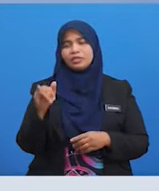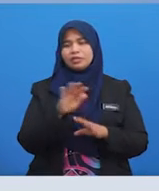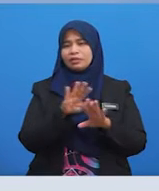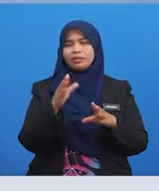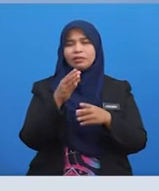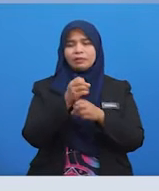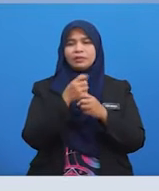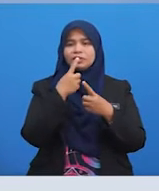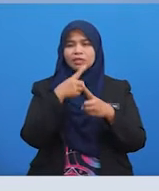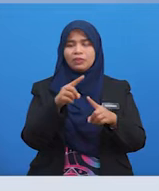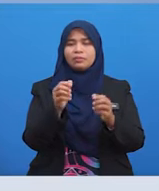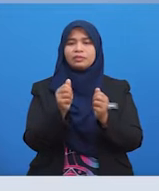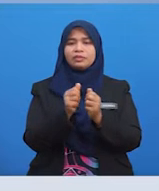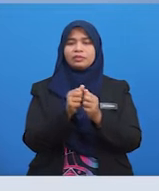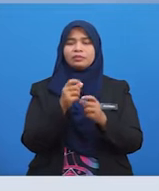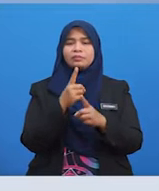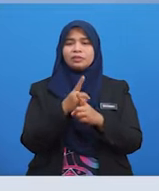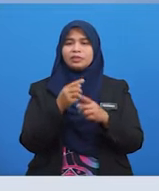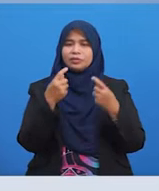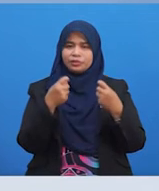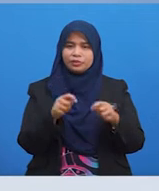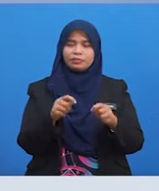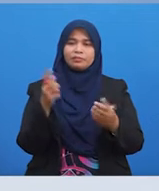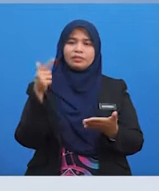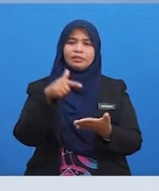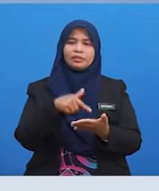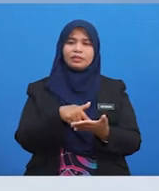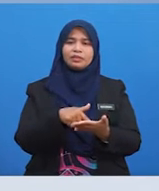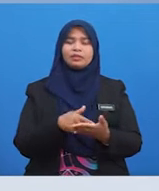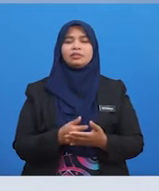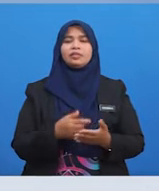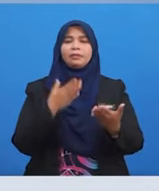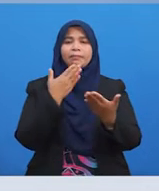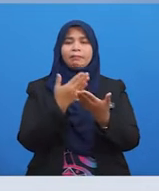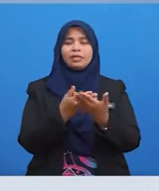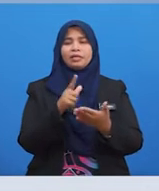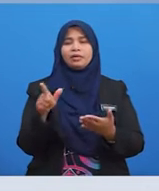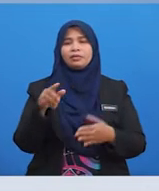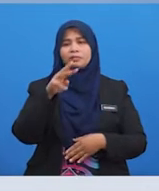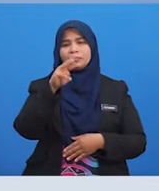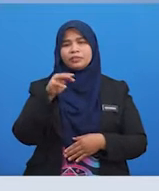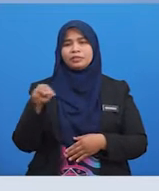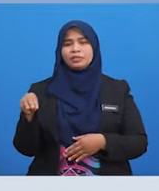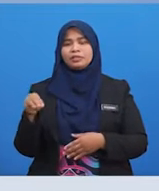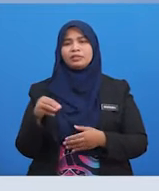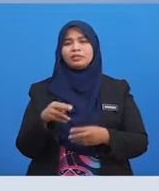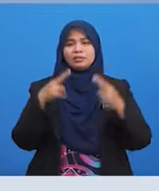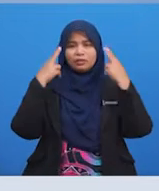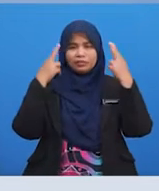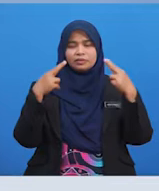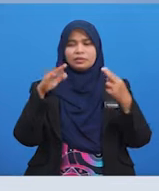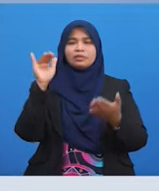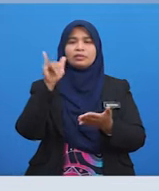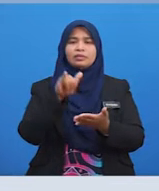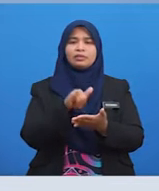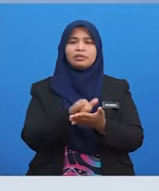dapat menjawab dengan tepat, cuba lagi. Baiklah murid-murid,